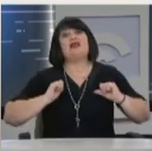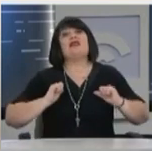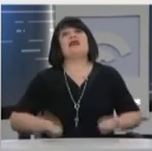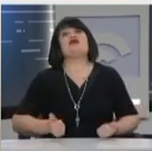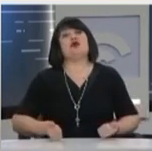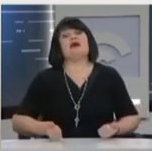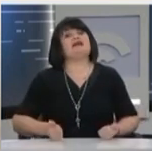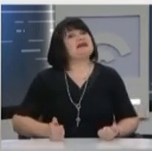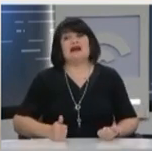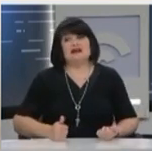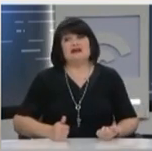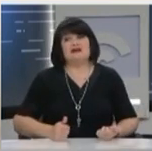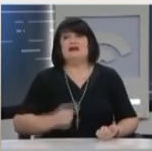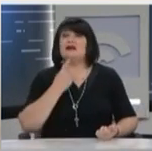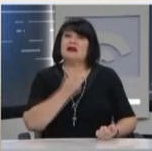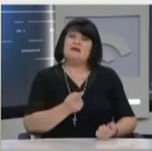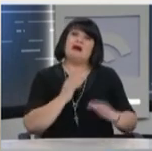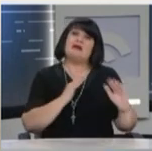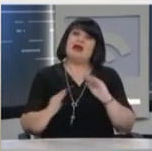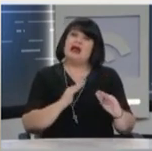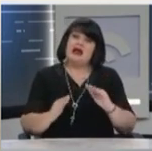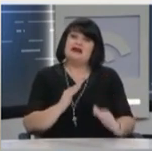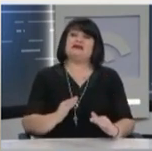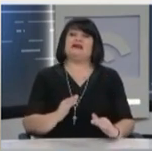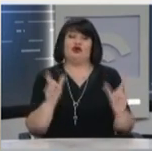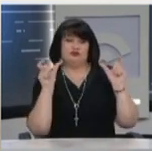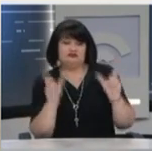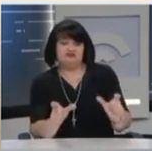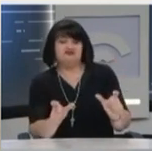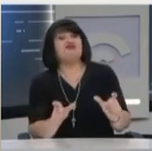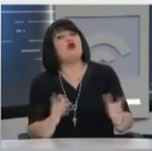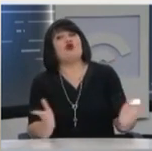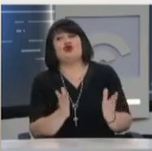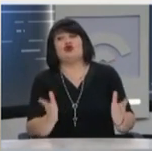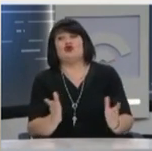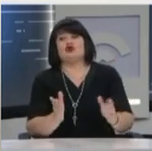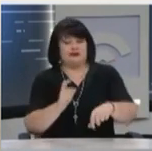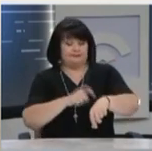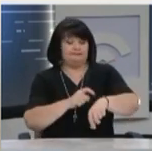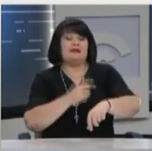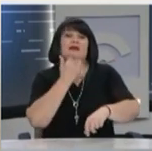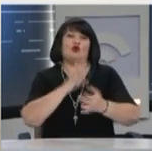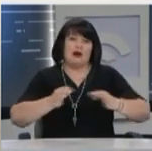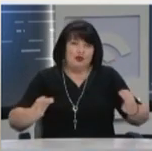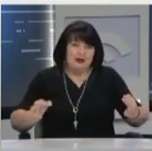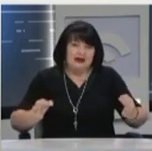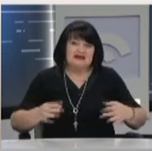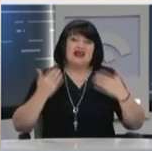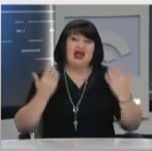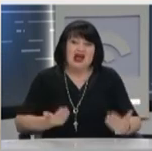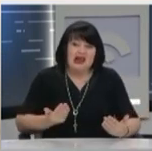να μιλήσετε για τα αυτονόητα? Εμείς είπαμε για το άσυλο και πολιτοφυλακή να κάνουμε και εθνοφυλακή, γιατί πιέζει ο χρόνος, δεν μπορώ να τα αναλύσω.